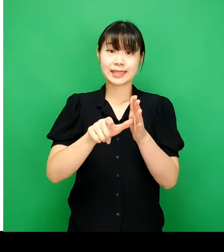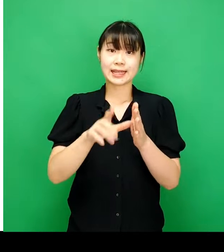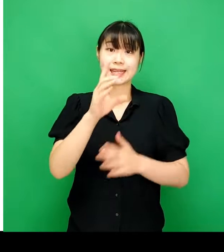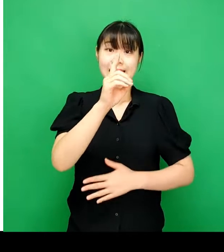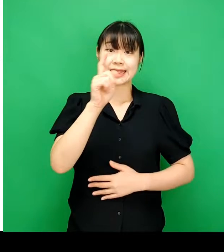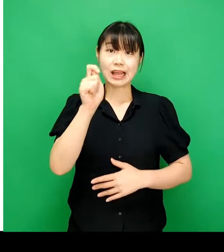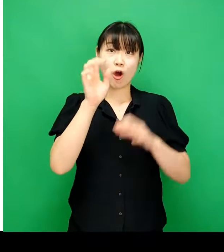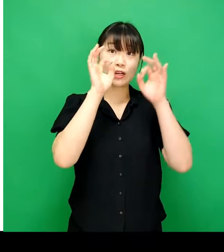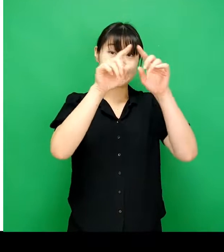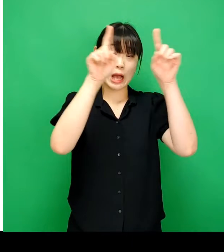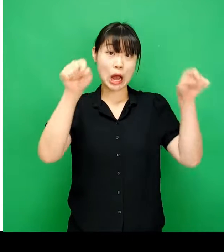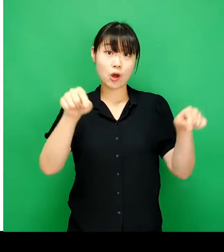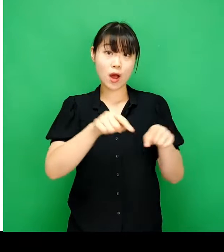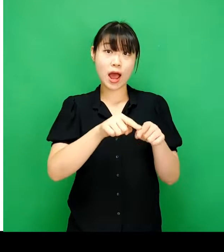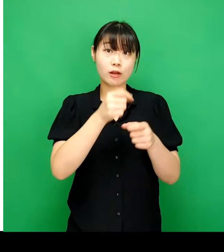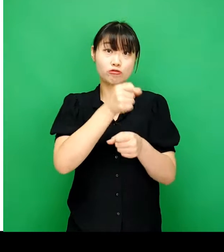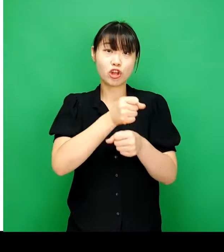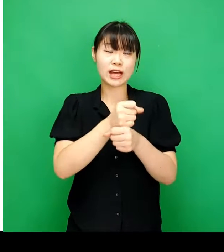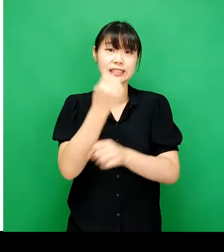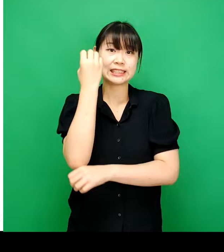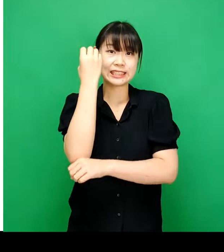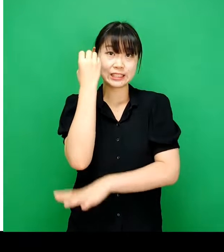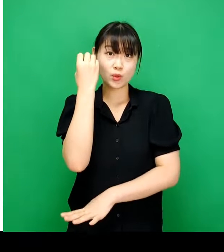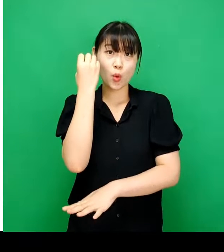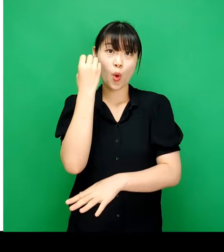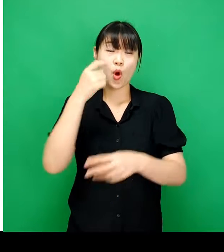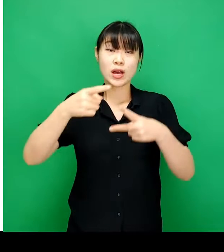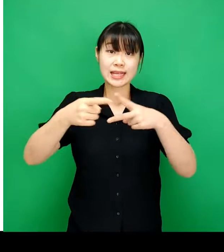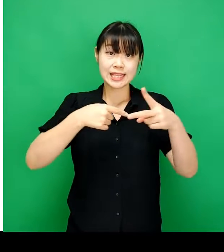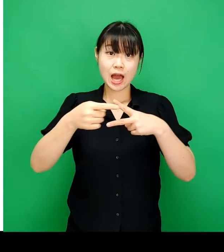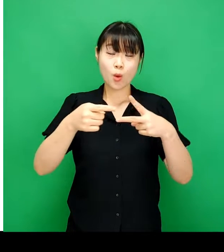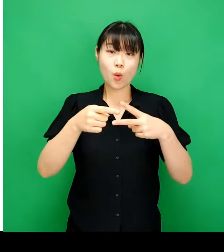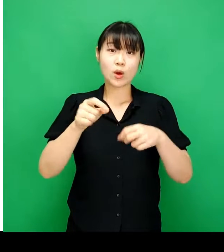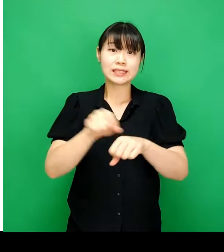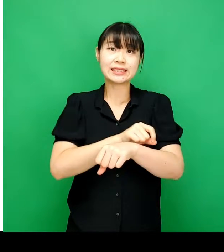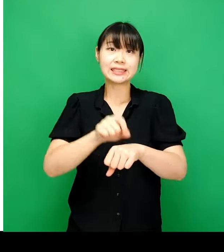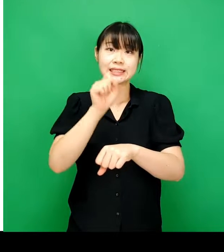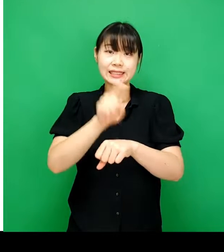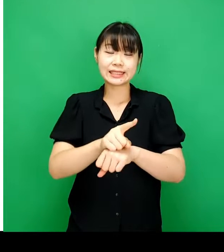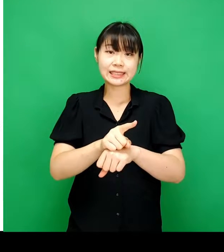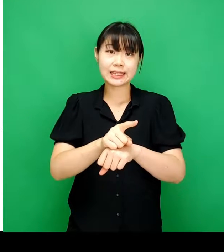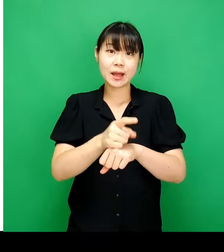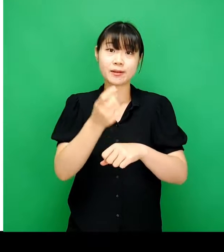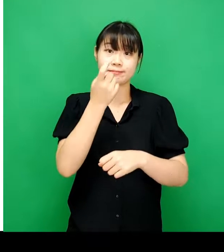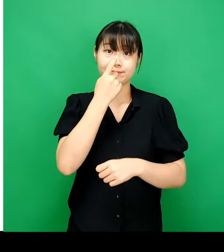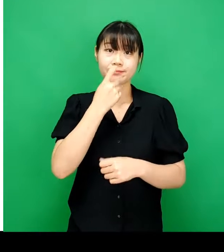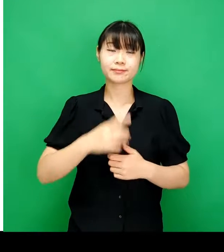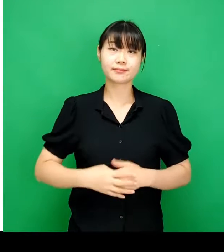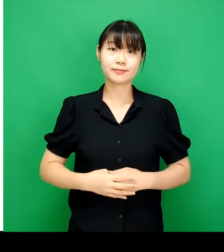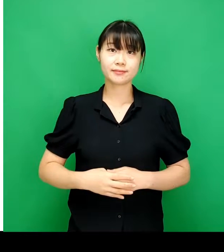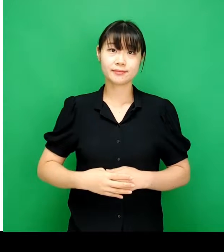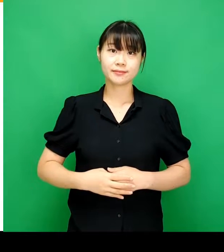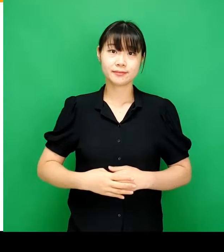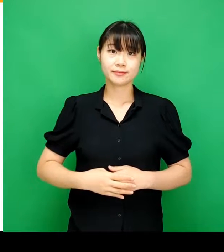이번 시간에는 데이터 시각화를 구성하는 기초 요소를 이해하고 그 특징을 살펴봅니다.